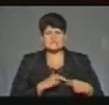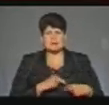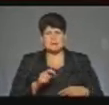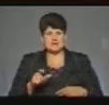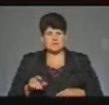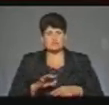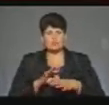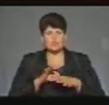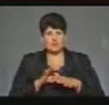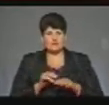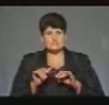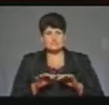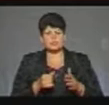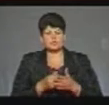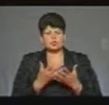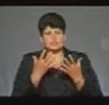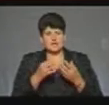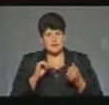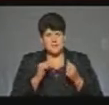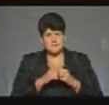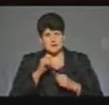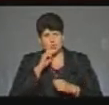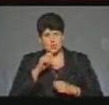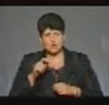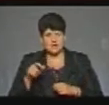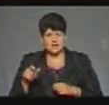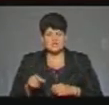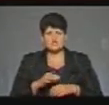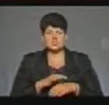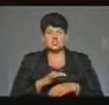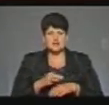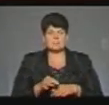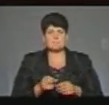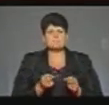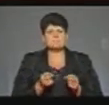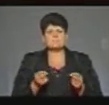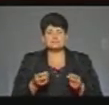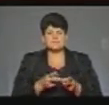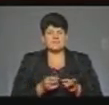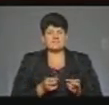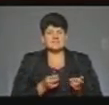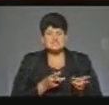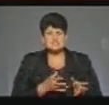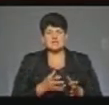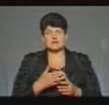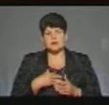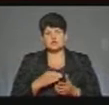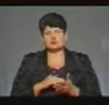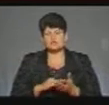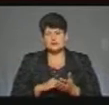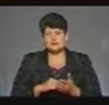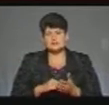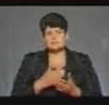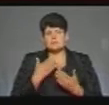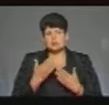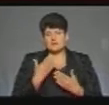всеукраїнські меморіальні заходи до Дня пам'яті українців, жертв примусового виселення. А наш журналіст Світлана Шумна поспілкувалася із лемкиною,